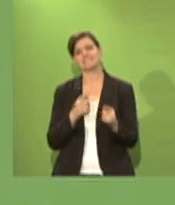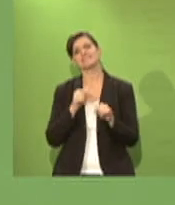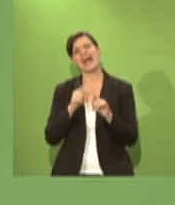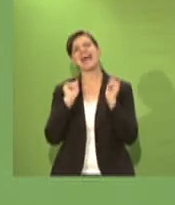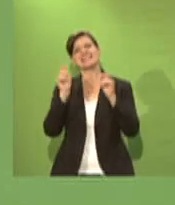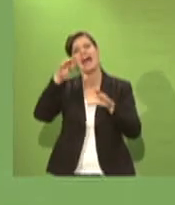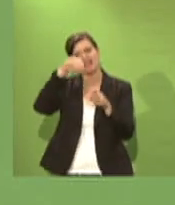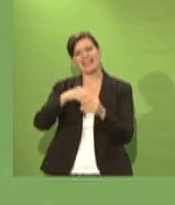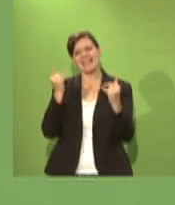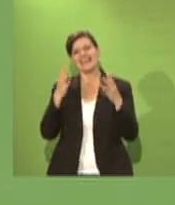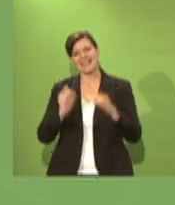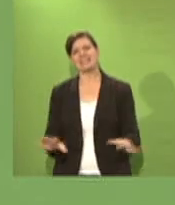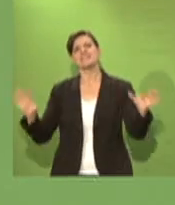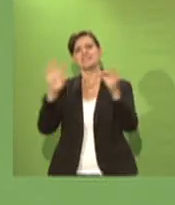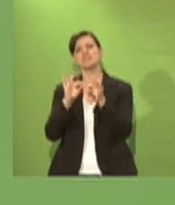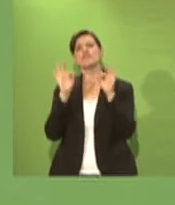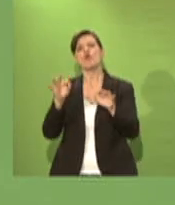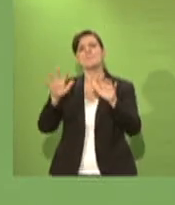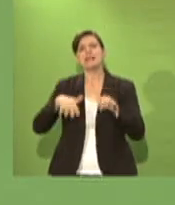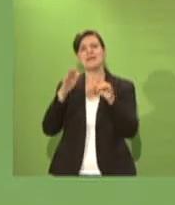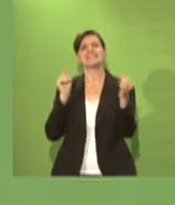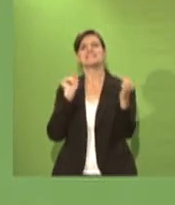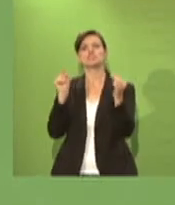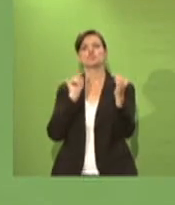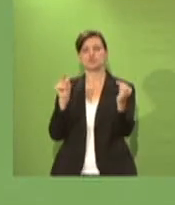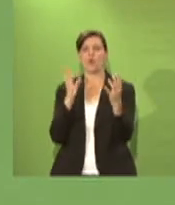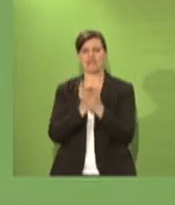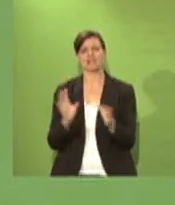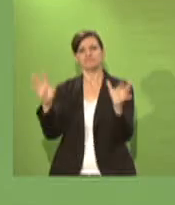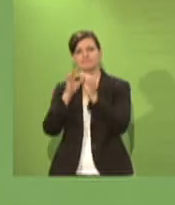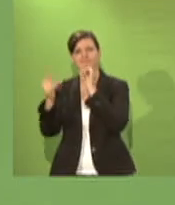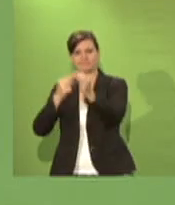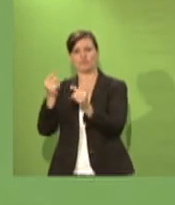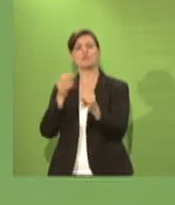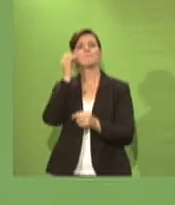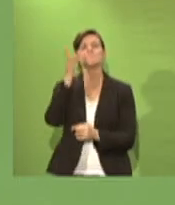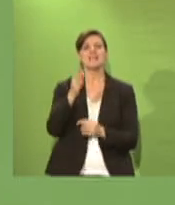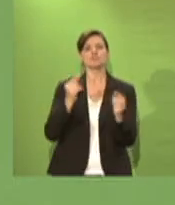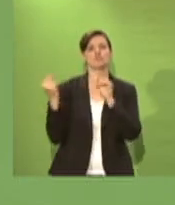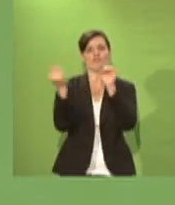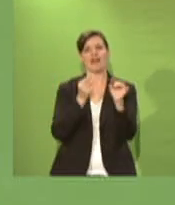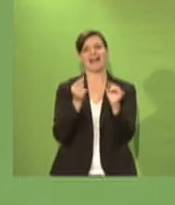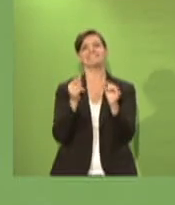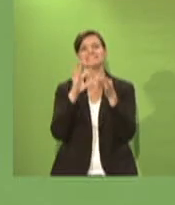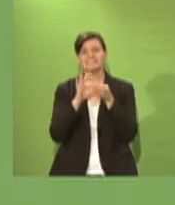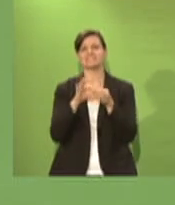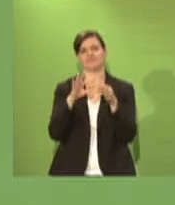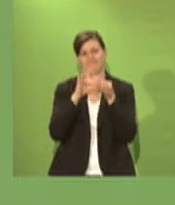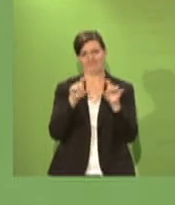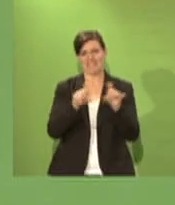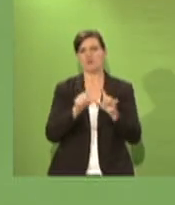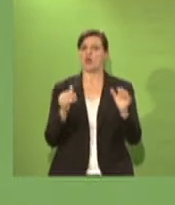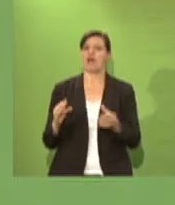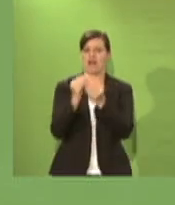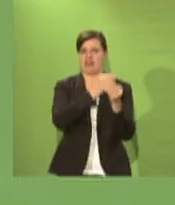jetzt aufgreifen können in der Diskussion im Parlament und in der Diskussion in der Bildungskonferenz, die auch dazu wieder tagen wird. Wir